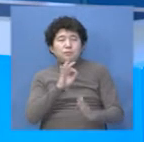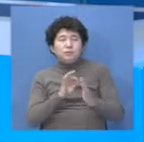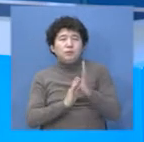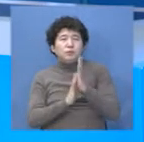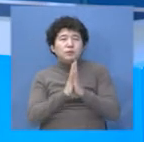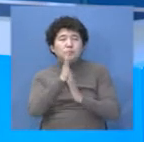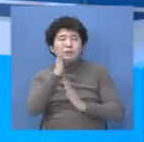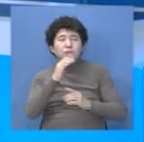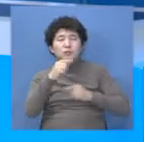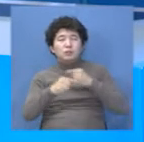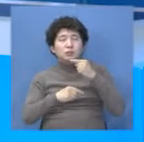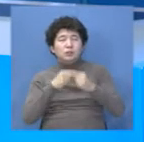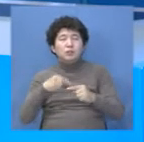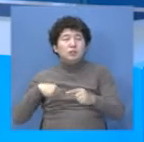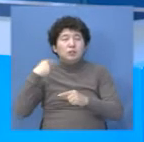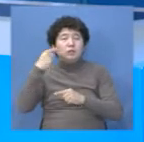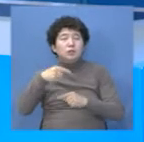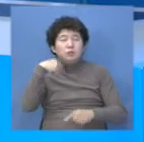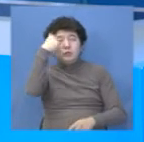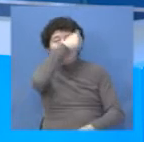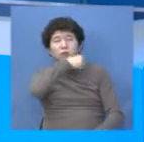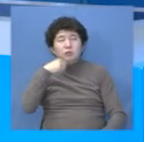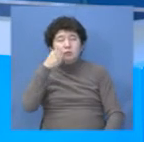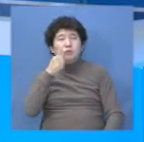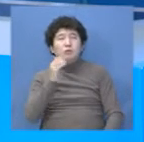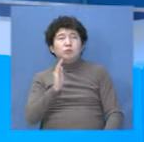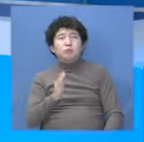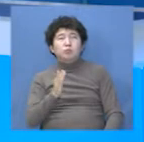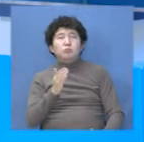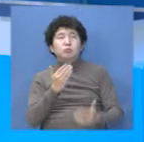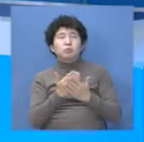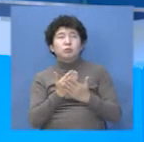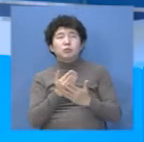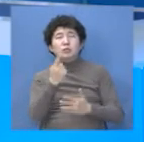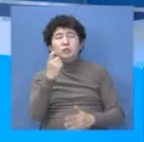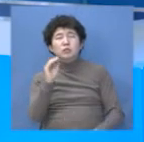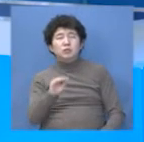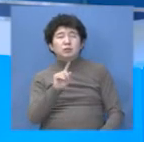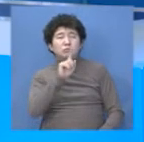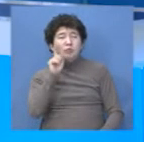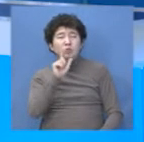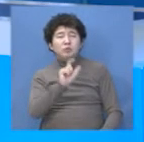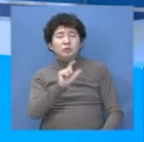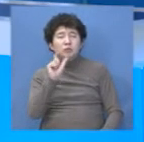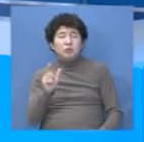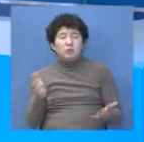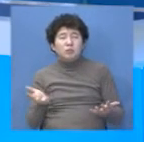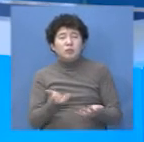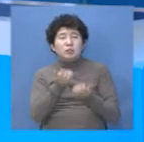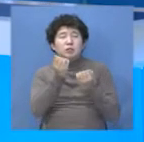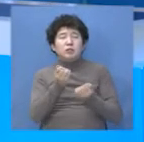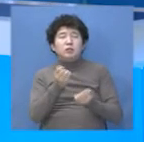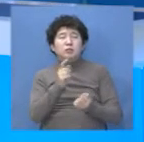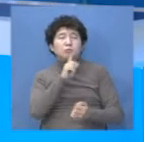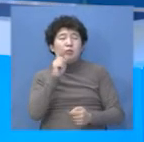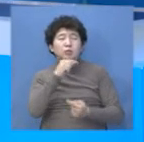В следующем году различными мерами занятости будут охвачены около 100 тысяч молодых людей. Для поддержки молодежного предпринимательства